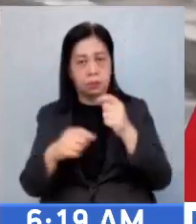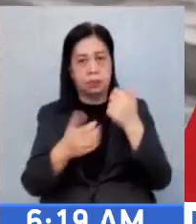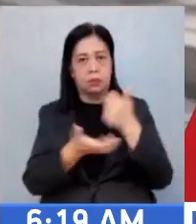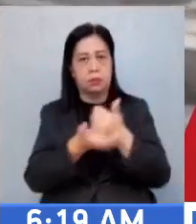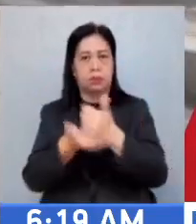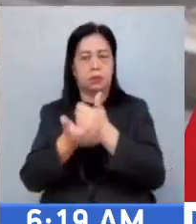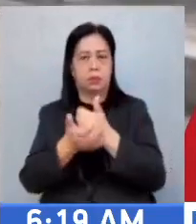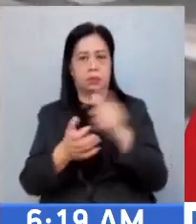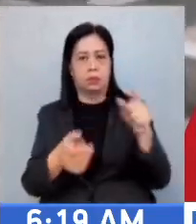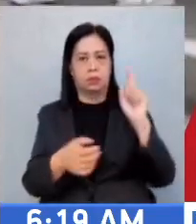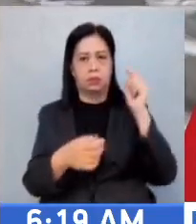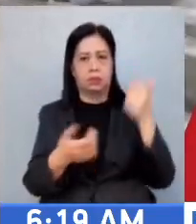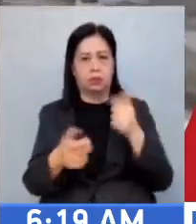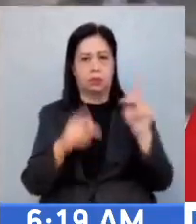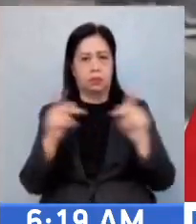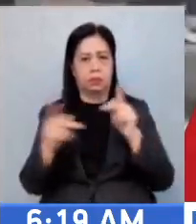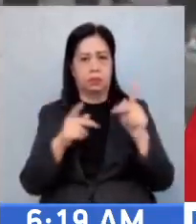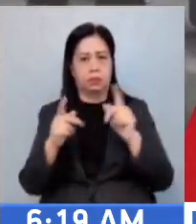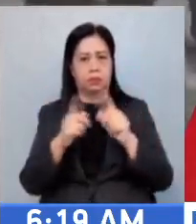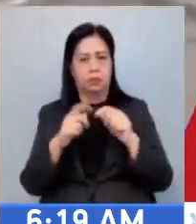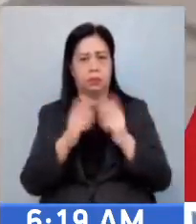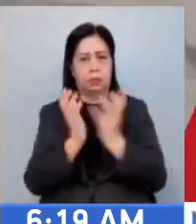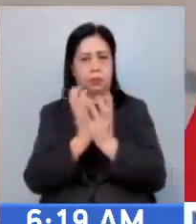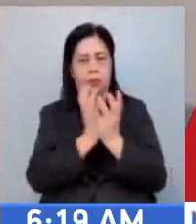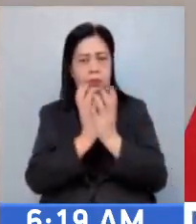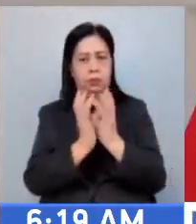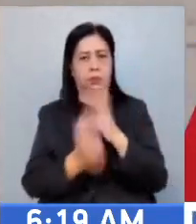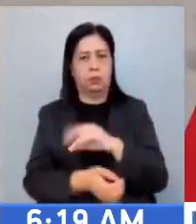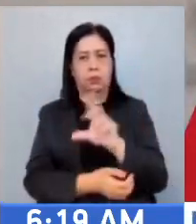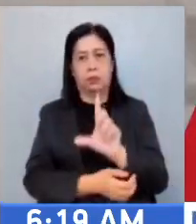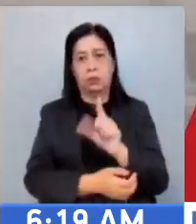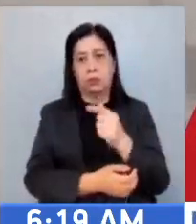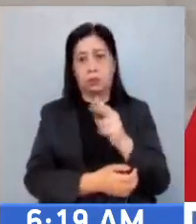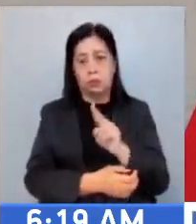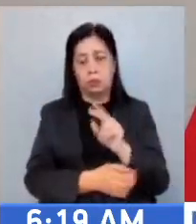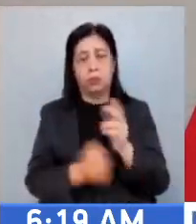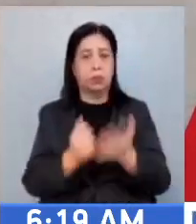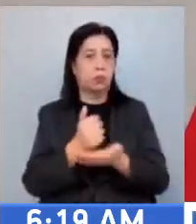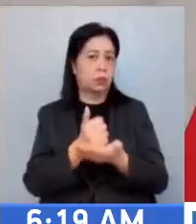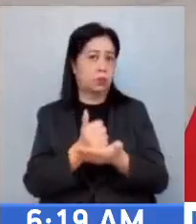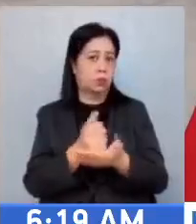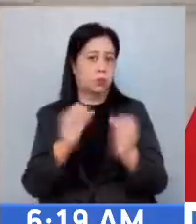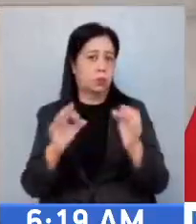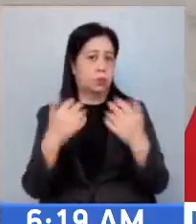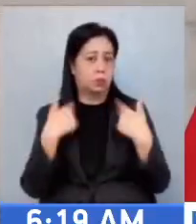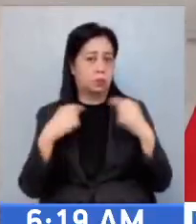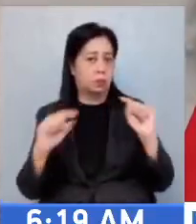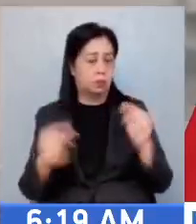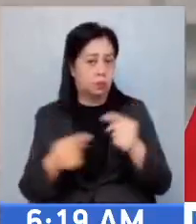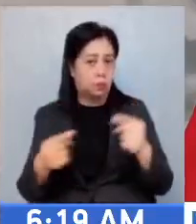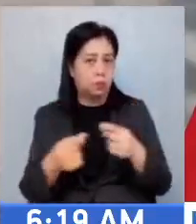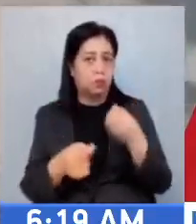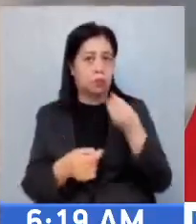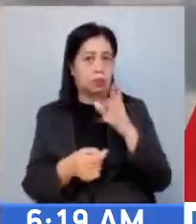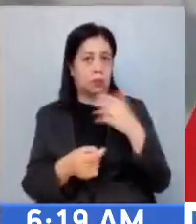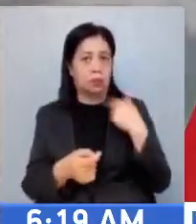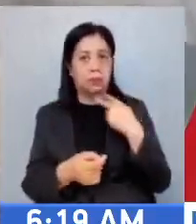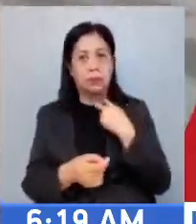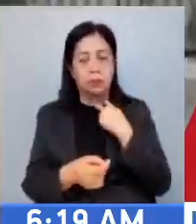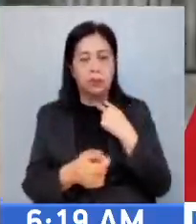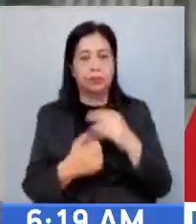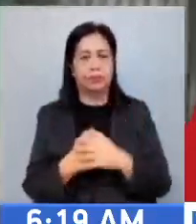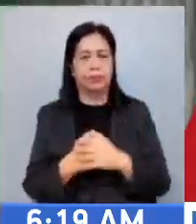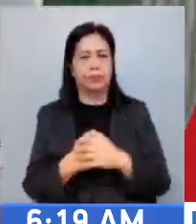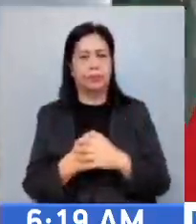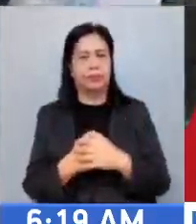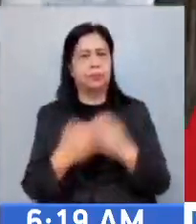sa komunidad at LTU para matulungan kung may mga nasaktan o natrap. Mm-hmm. Director, marami ho ang natakot